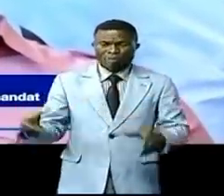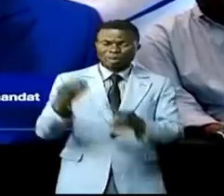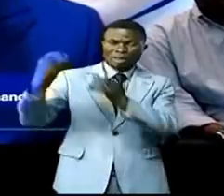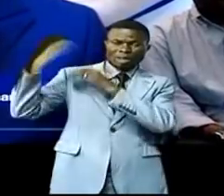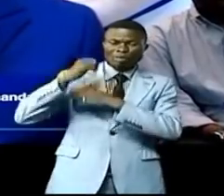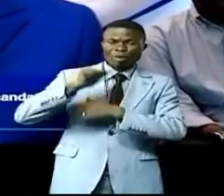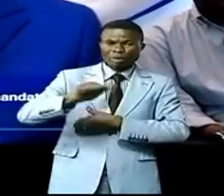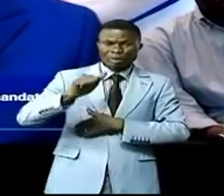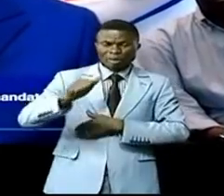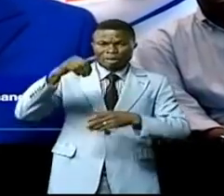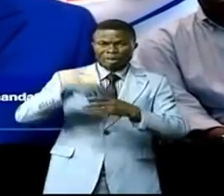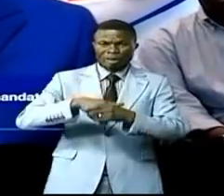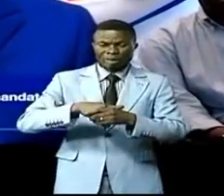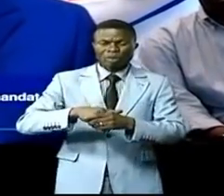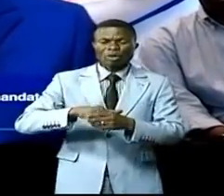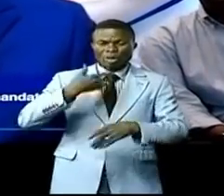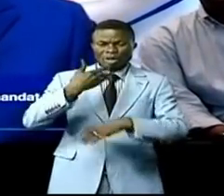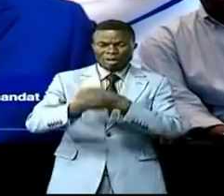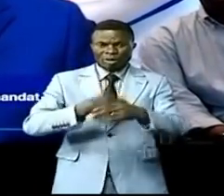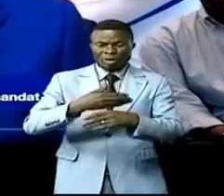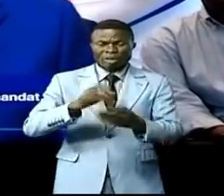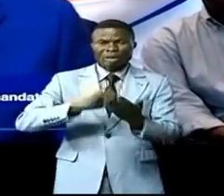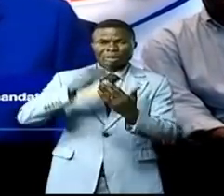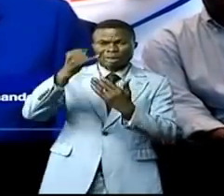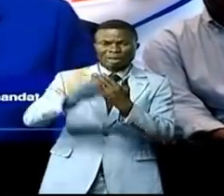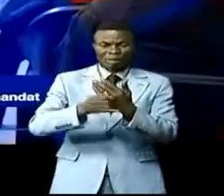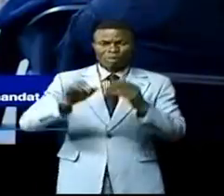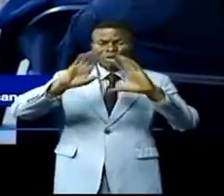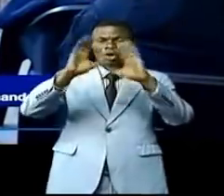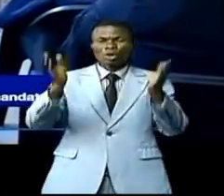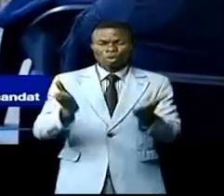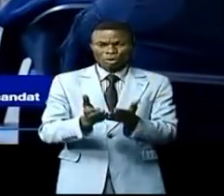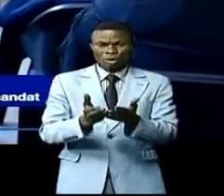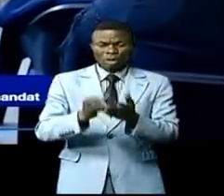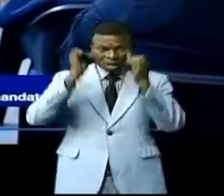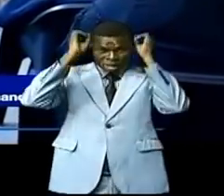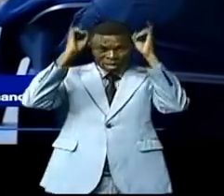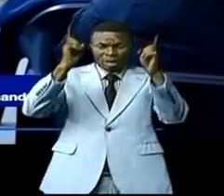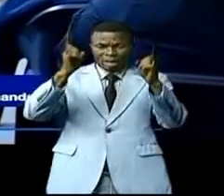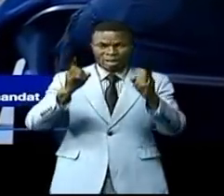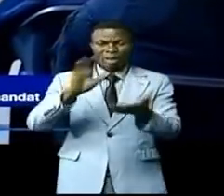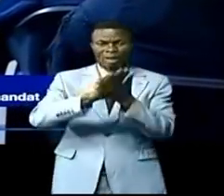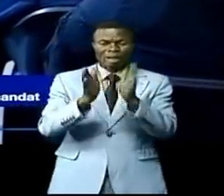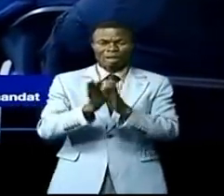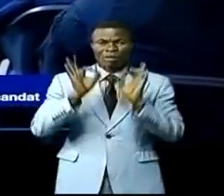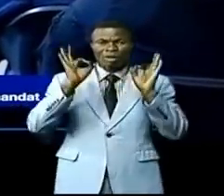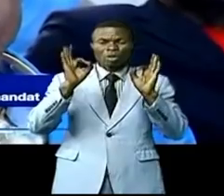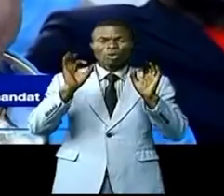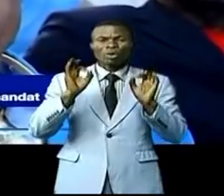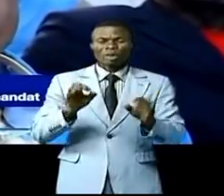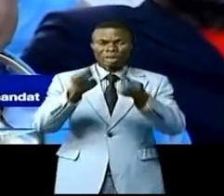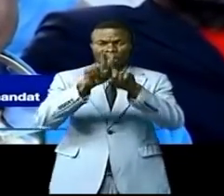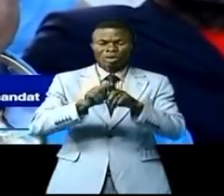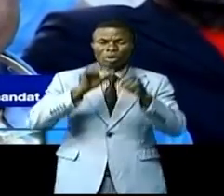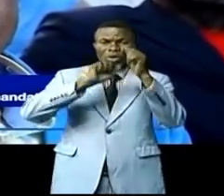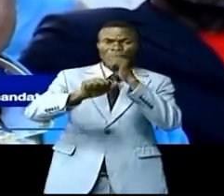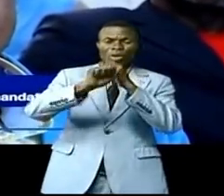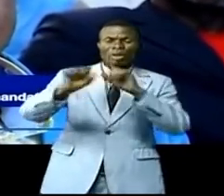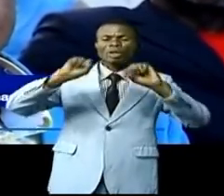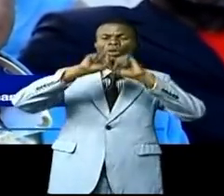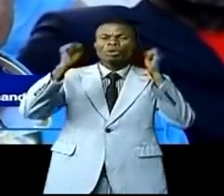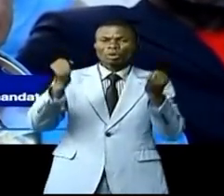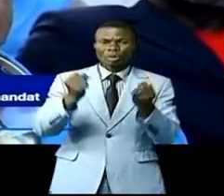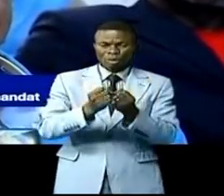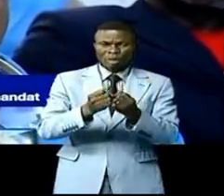charge à travers la réalisation de projets communautaires, l'éducation à la nouvelle citoyenneté et la promotion sociale